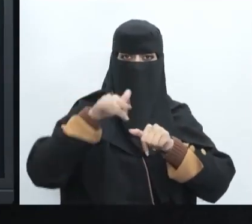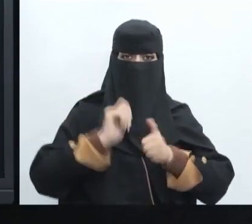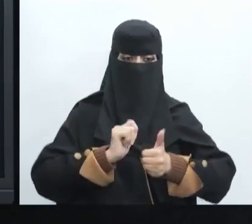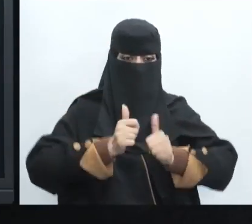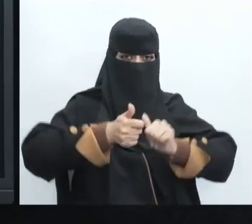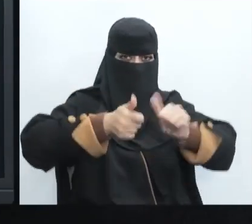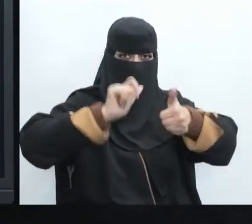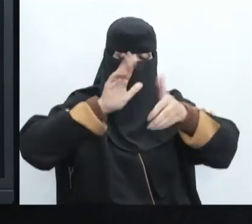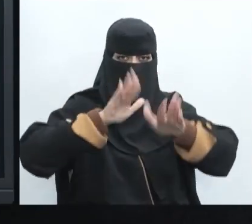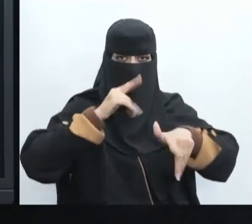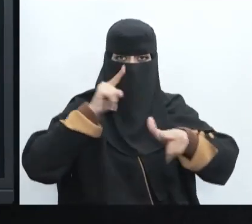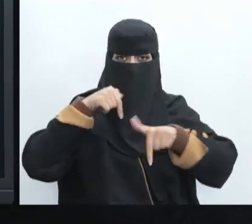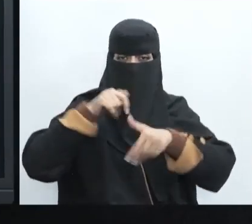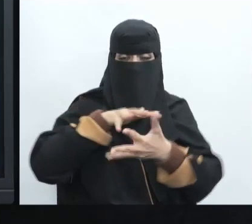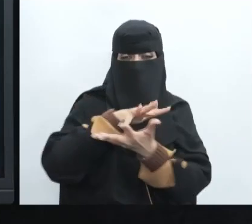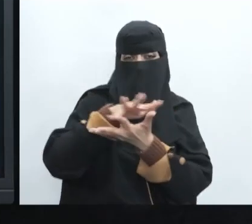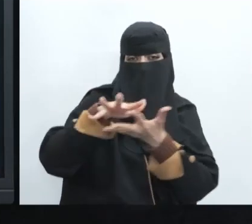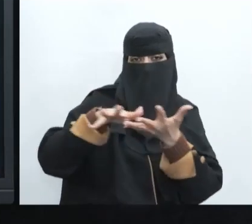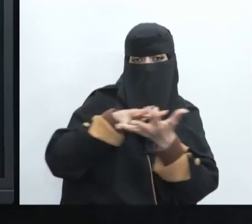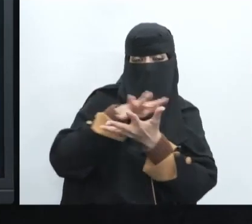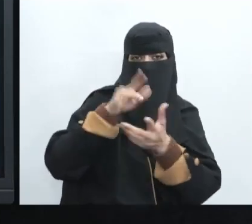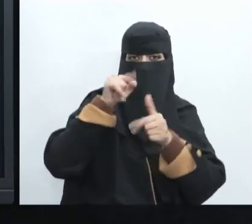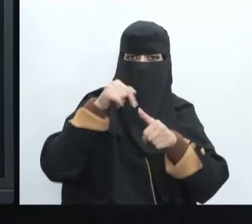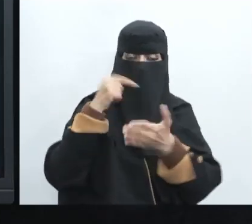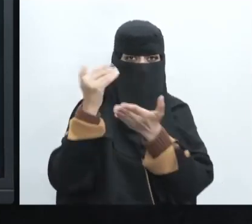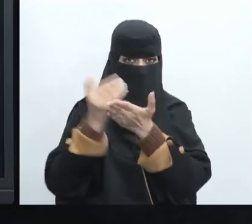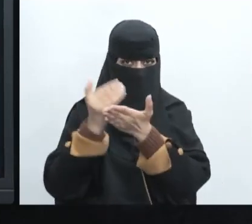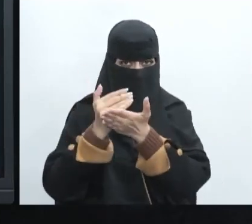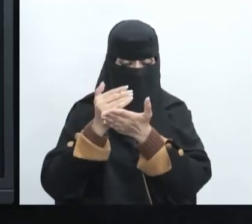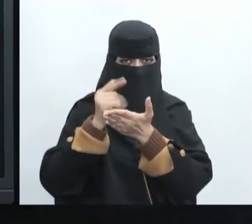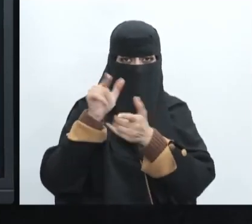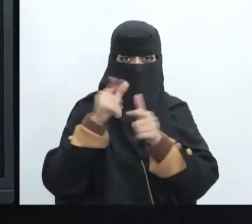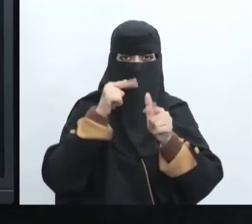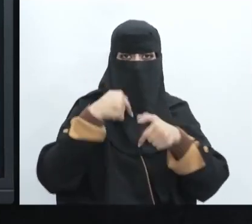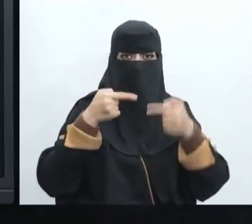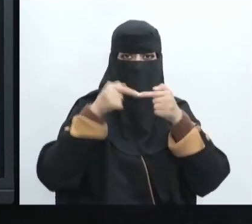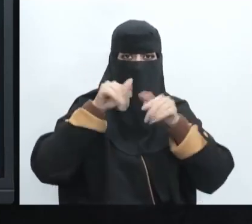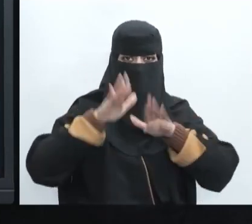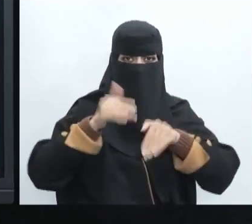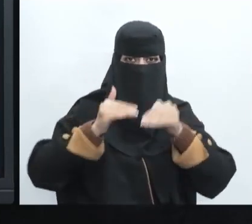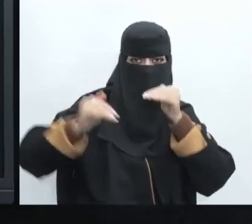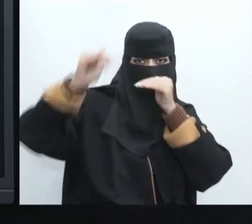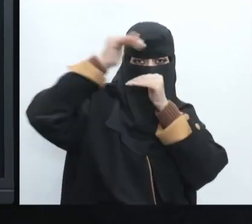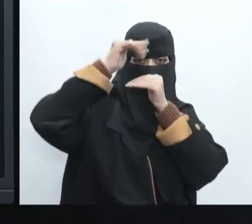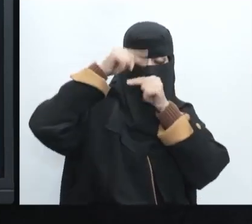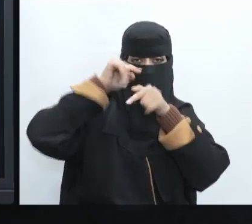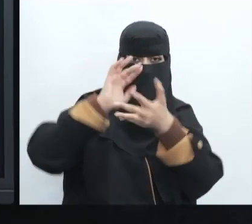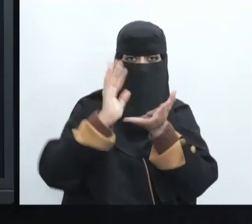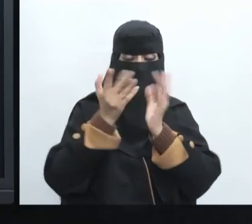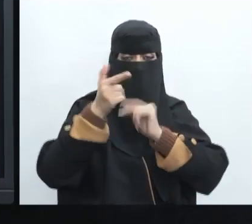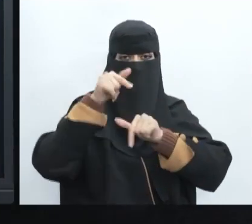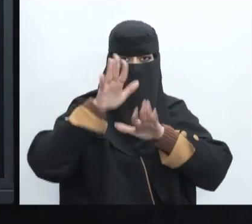تحديات ومشاكل اقتصاديه التي تظل بظلالها على